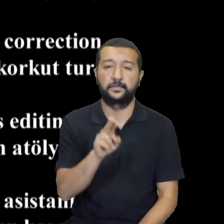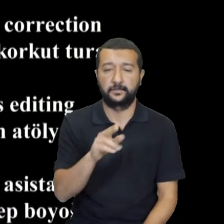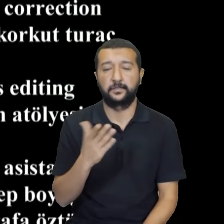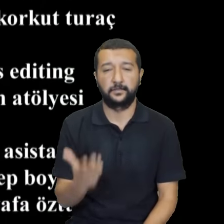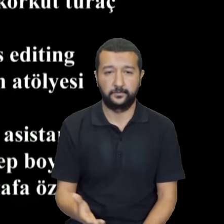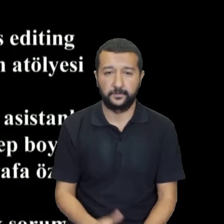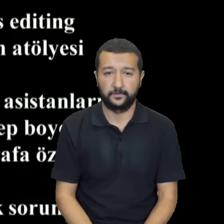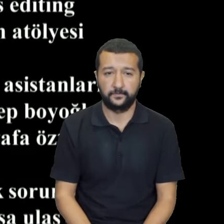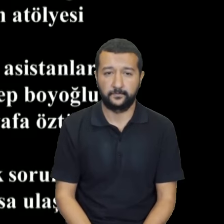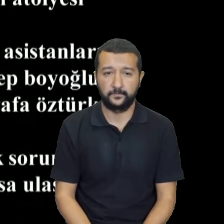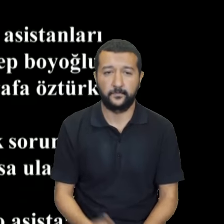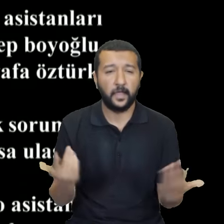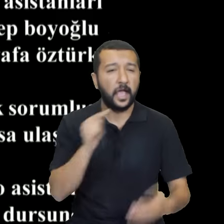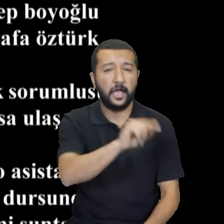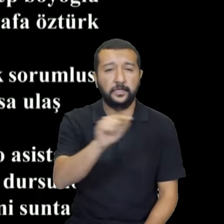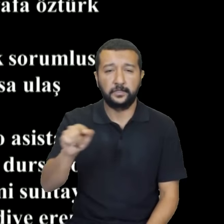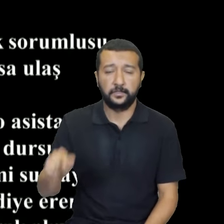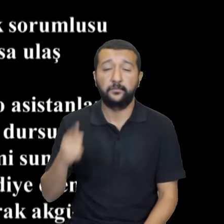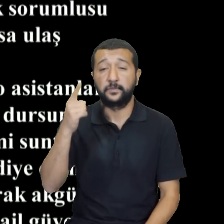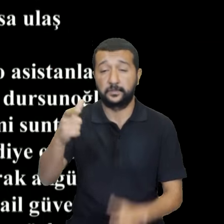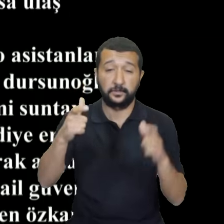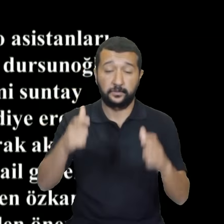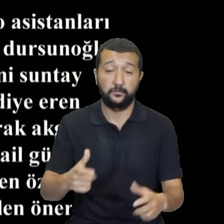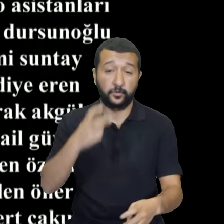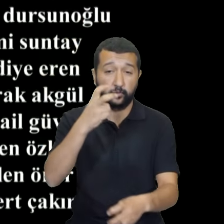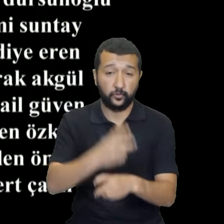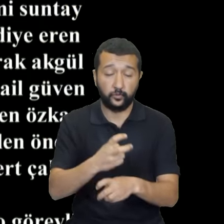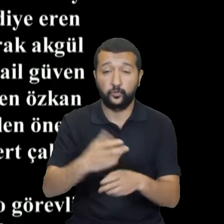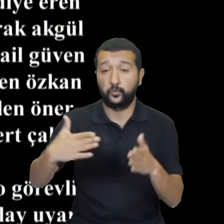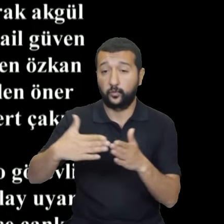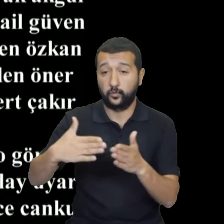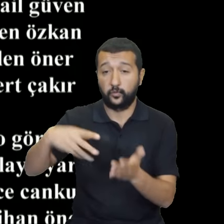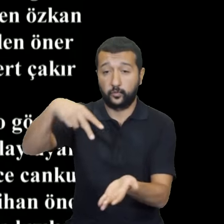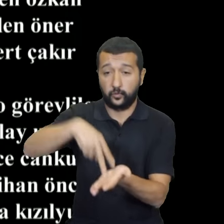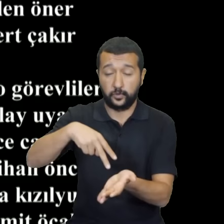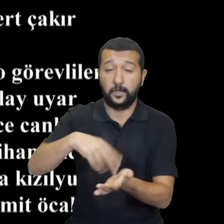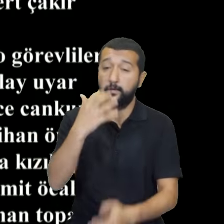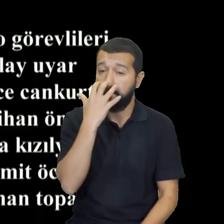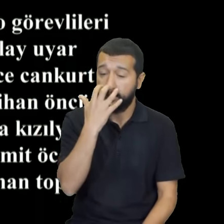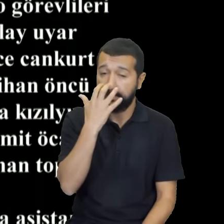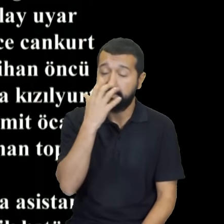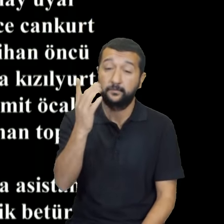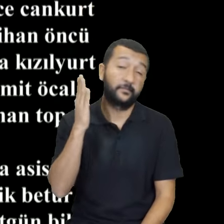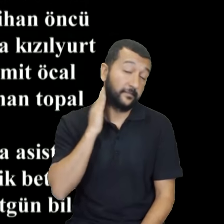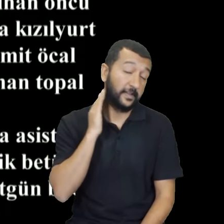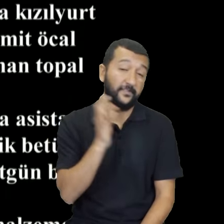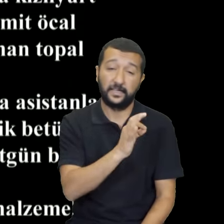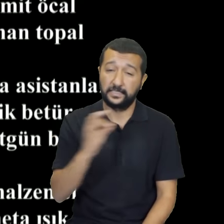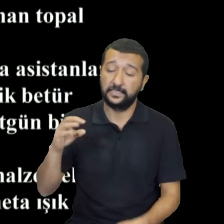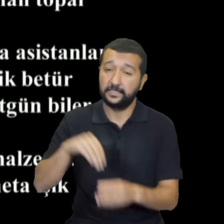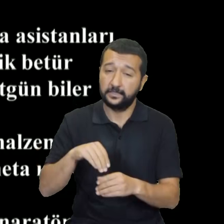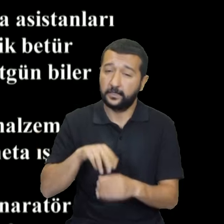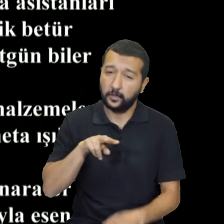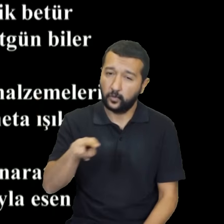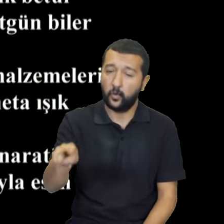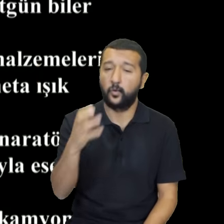Deniz Oral, Şevket Veysel Diker, Hulusi Şerif Erol, Hürvet Selma Kutlu, Şükriye Tuğba Erdem, Emel Pelin Ermiş,